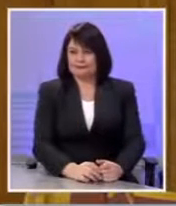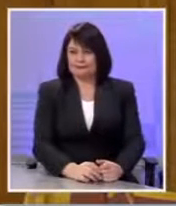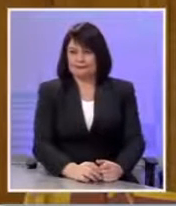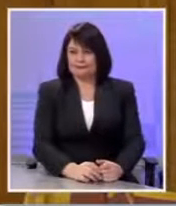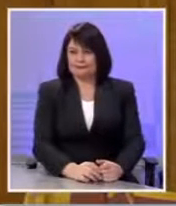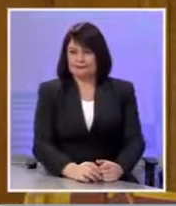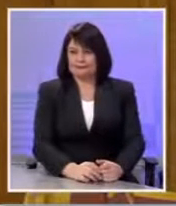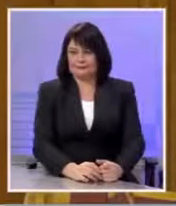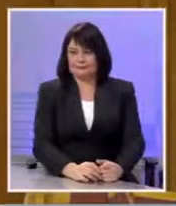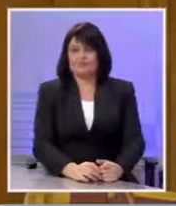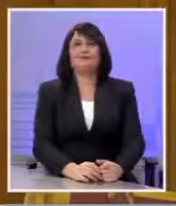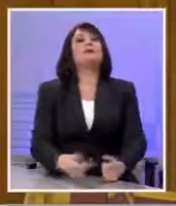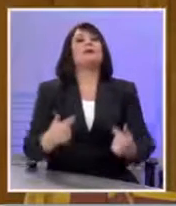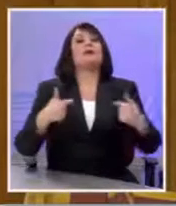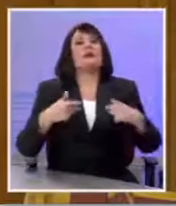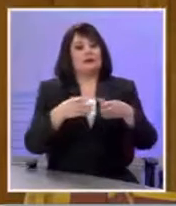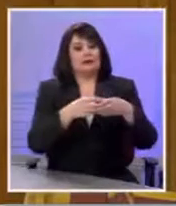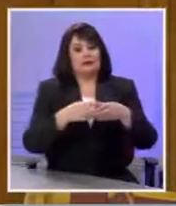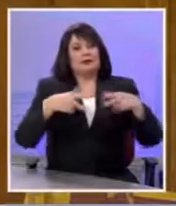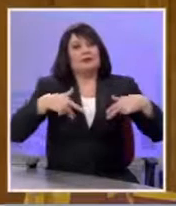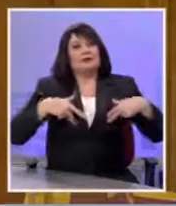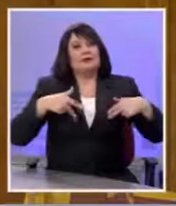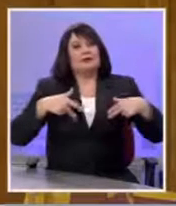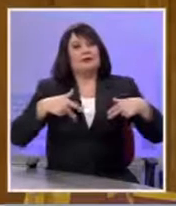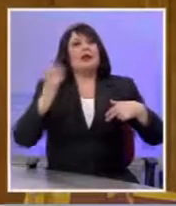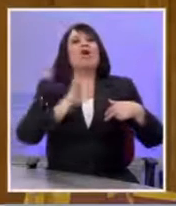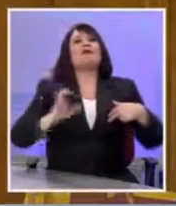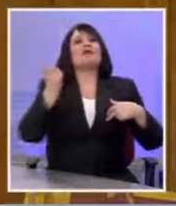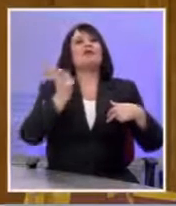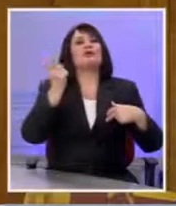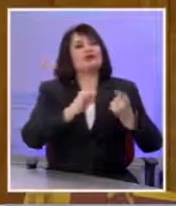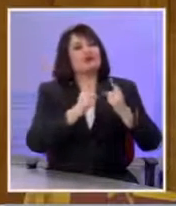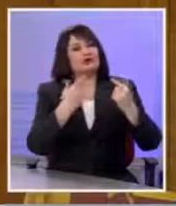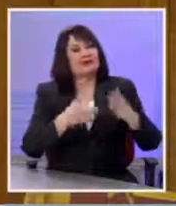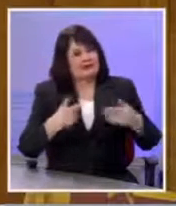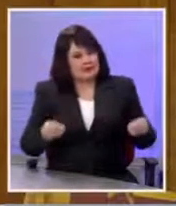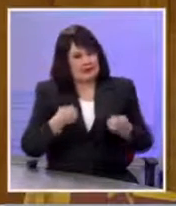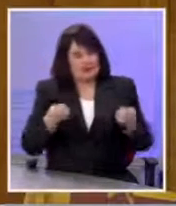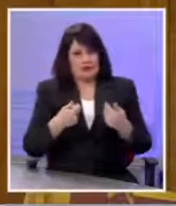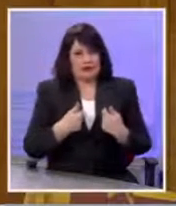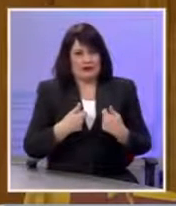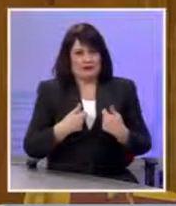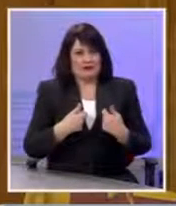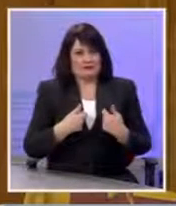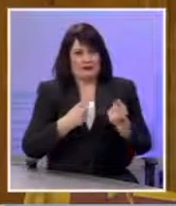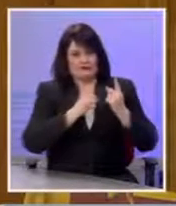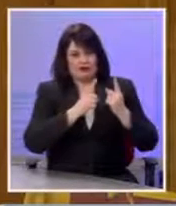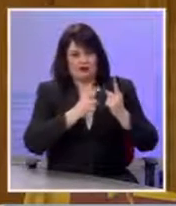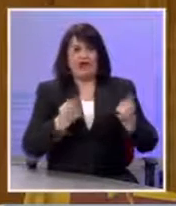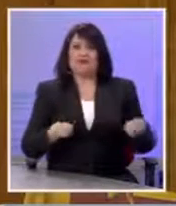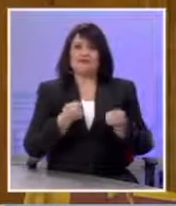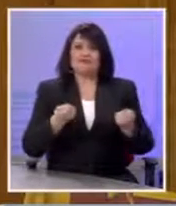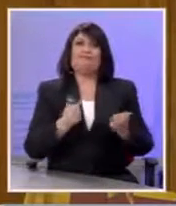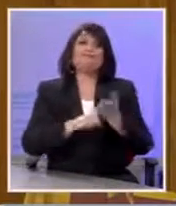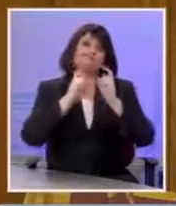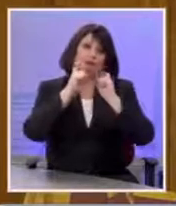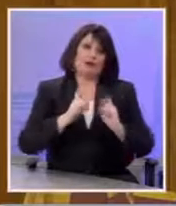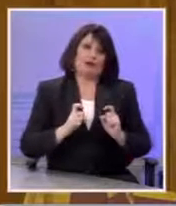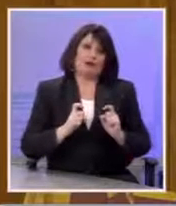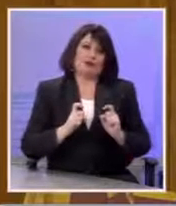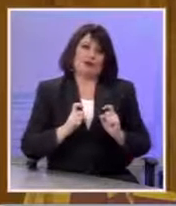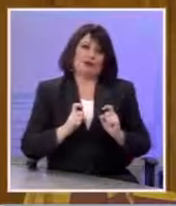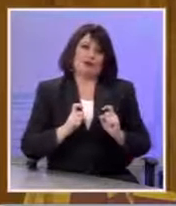Για την παρούσα κυβέρνηση η υλοποίηση της συμφωνίας με τους δανειστές αποτελεί μία συμβατική υποχρέωση την